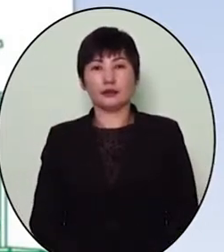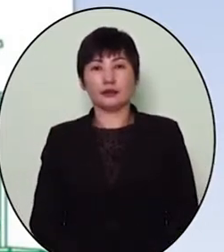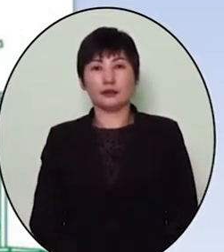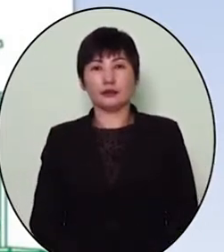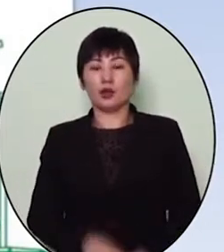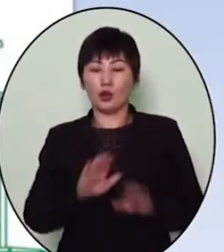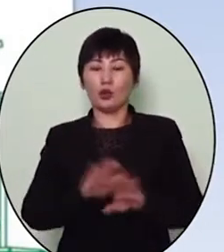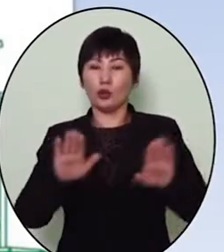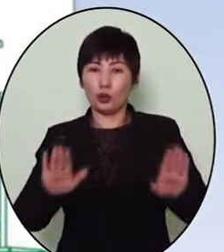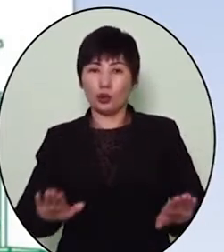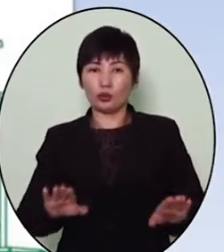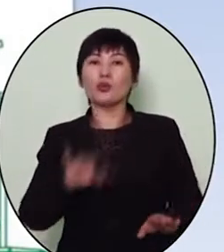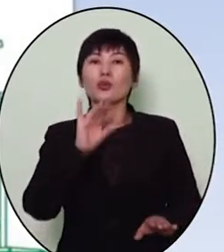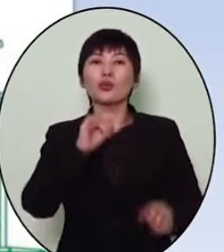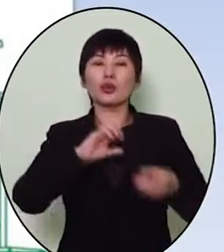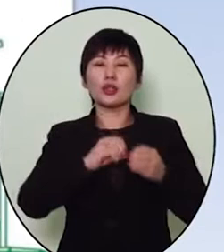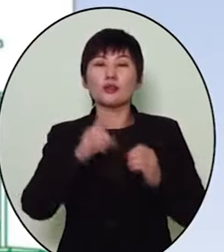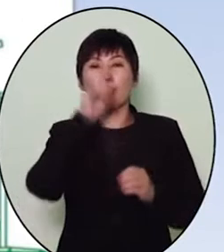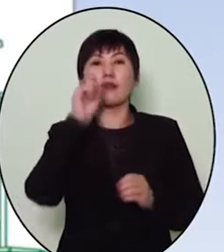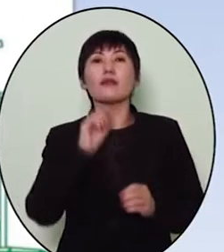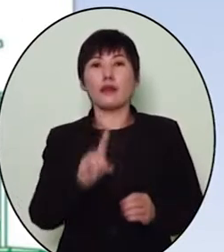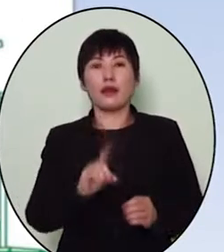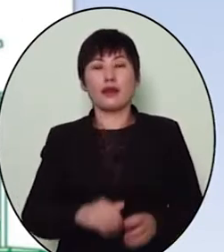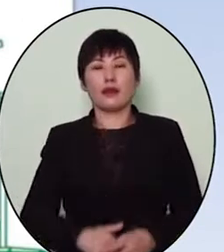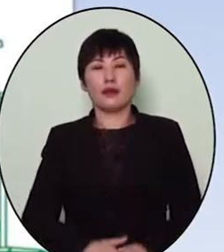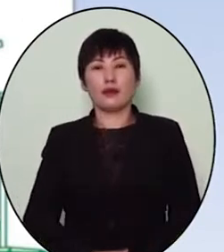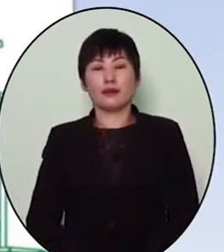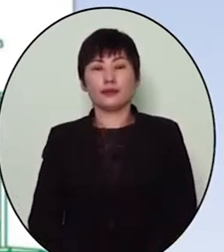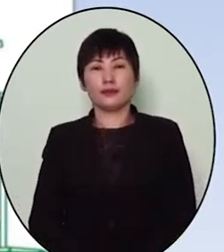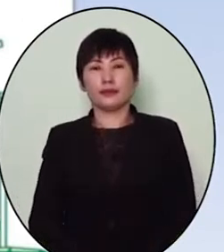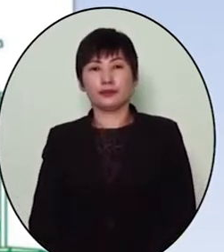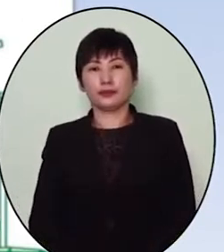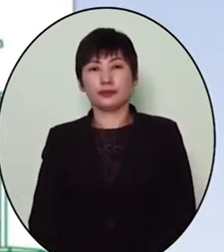Энэ дэлгэцэнд хүүхдүүд юу хийж байна вэ?